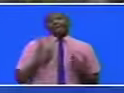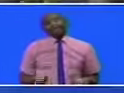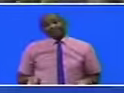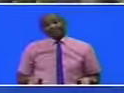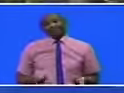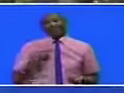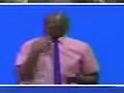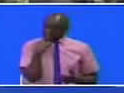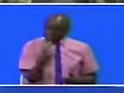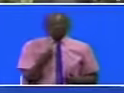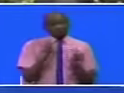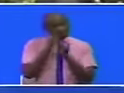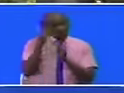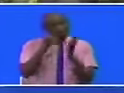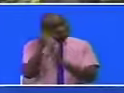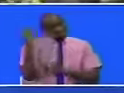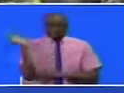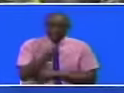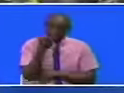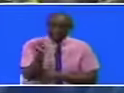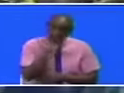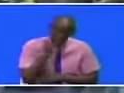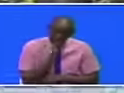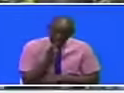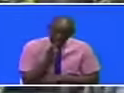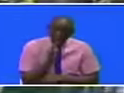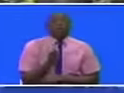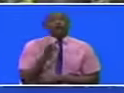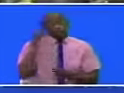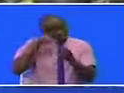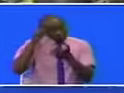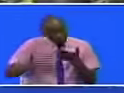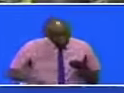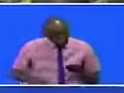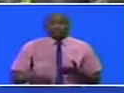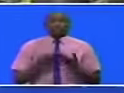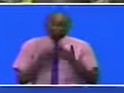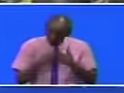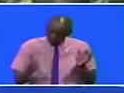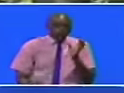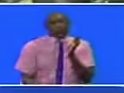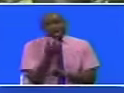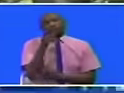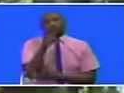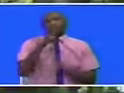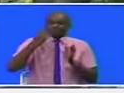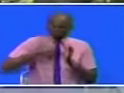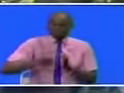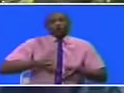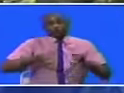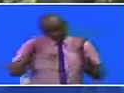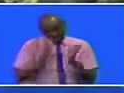Nikawaambia tarehe 15 tutarudi hapa Webuye kwa sababu sasa ya shughuli ya kufungua kirasmi hii factory